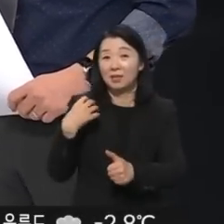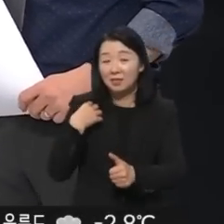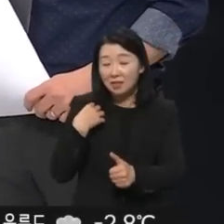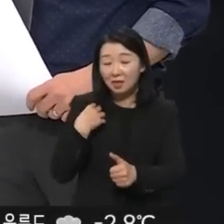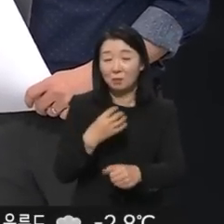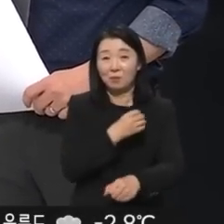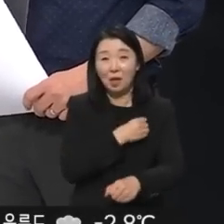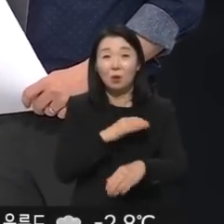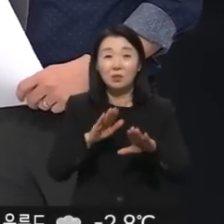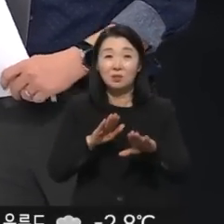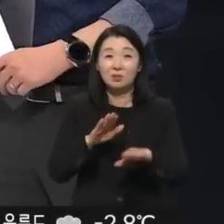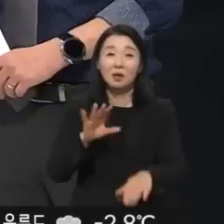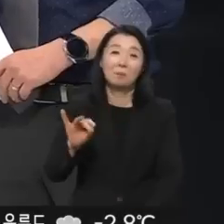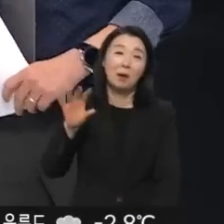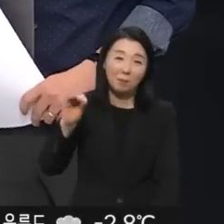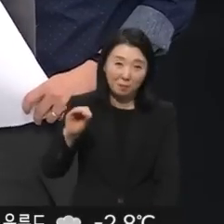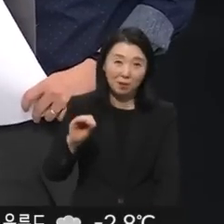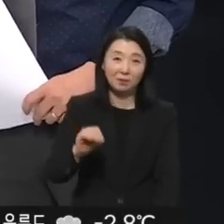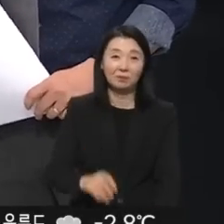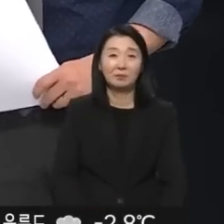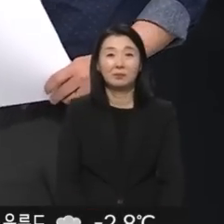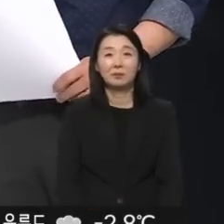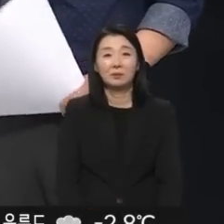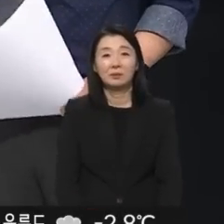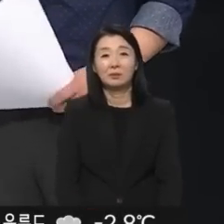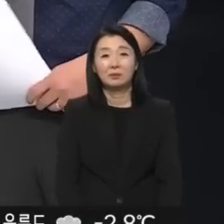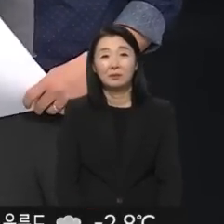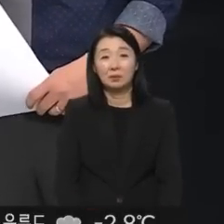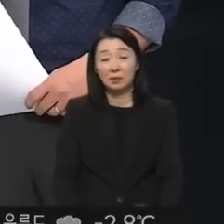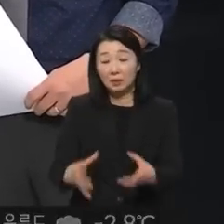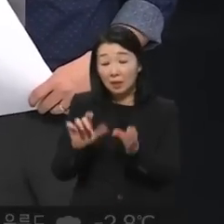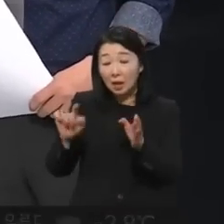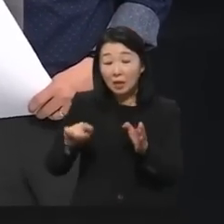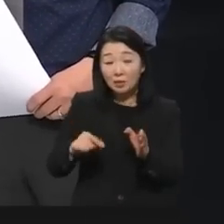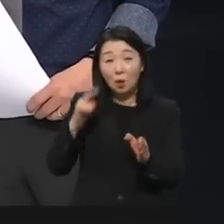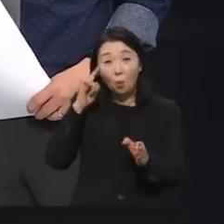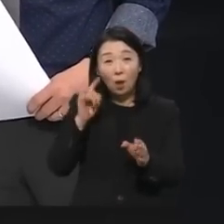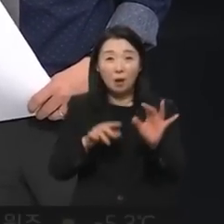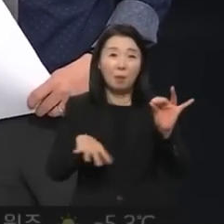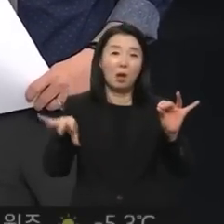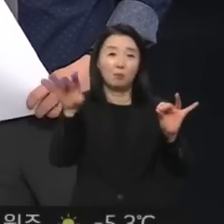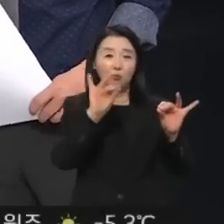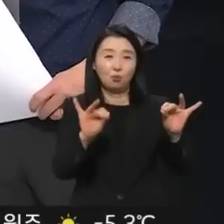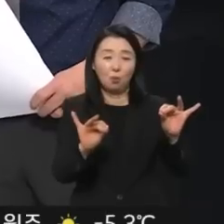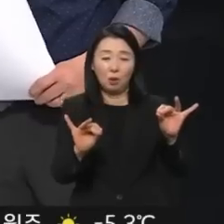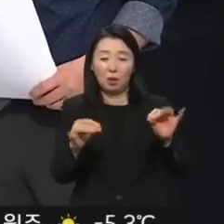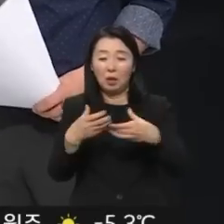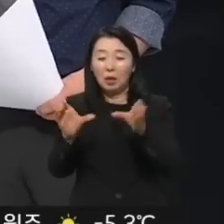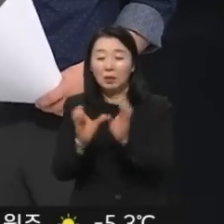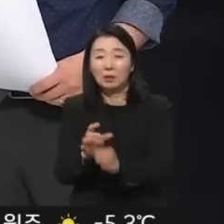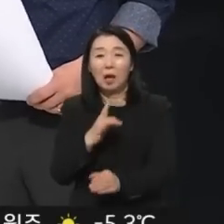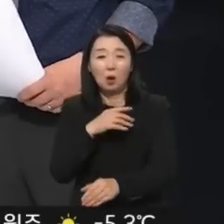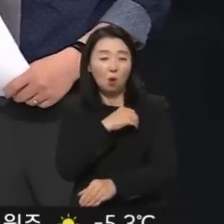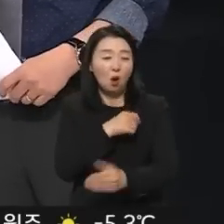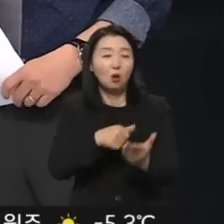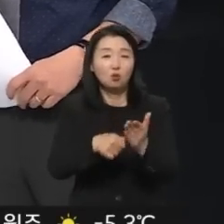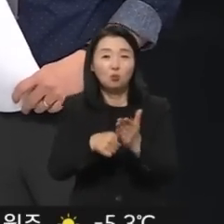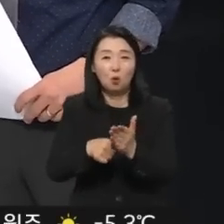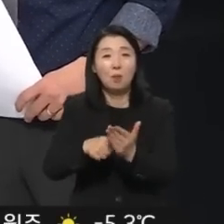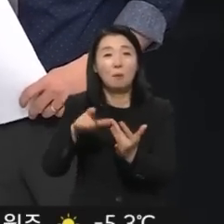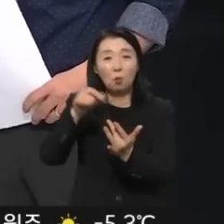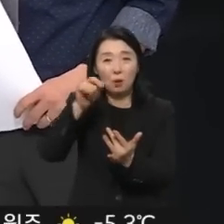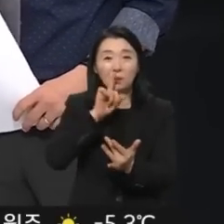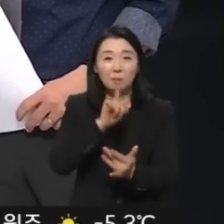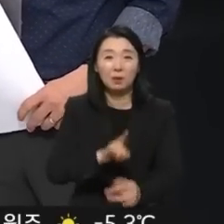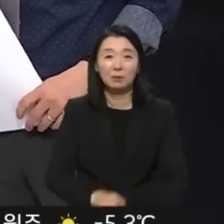100만 명 시대라는 점을 연일 강조하고 있죠. 당내에서 나의 100% 당원 투표로 당대표를 뽑아야 한다는